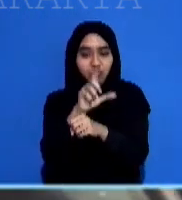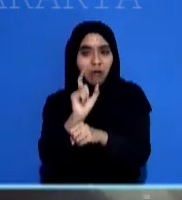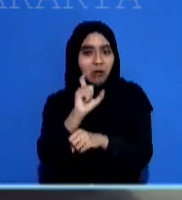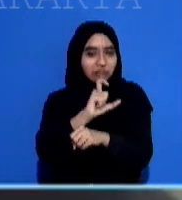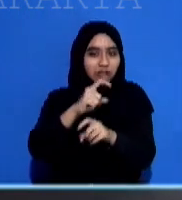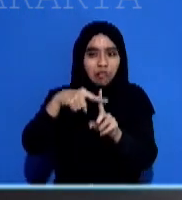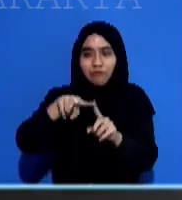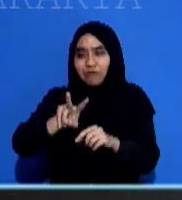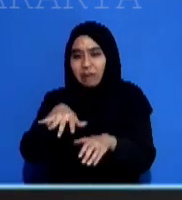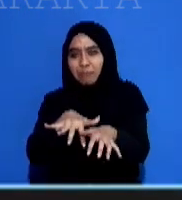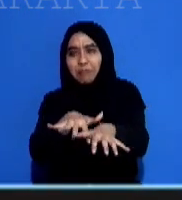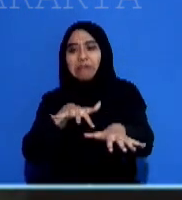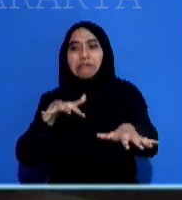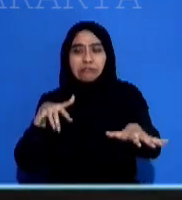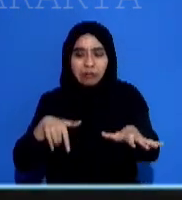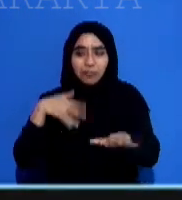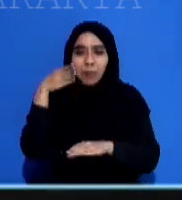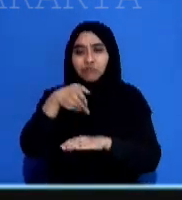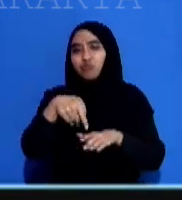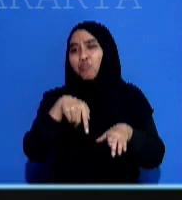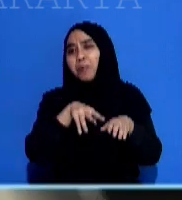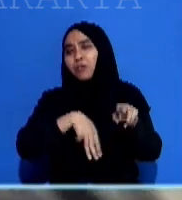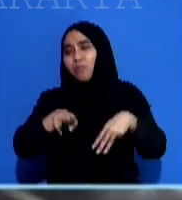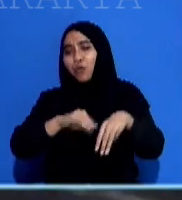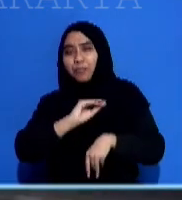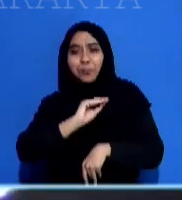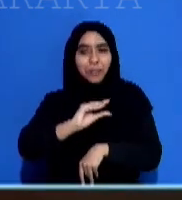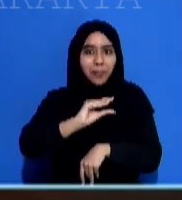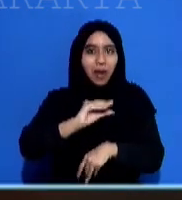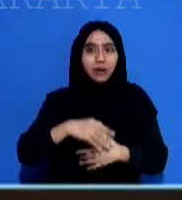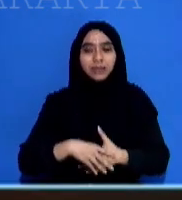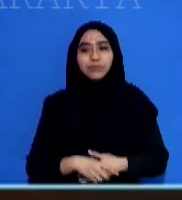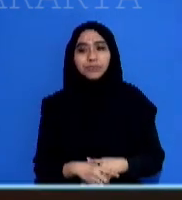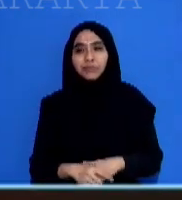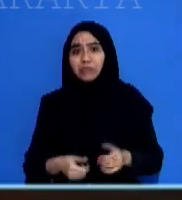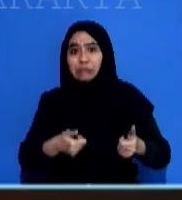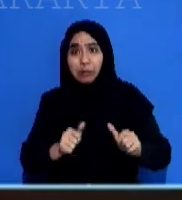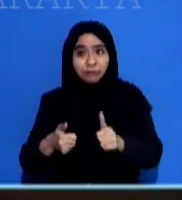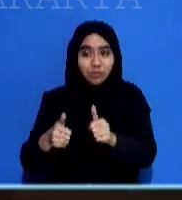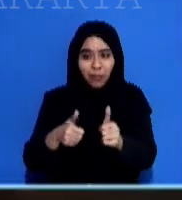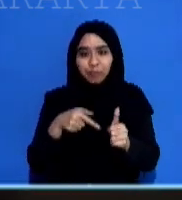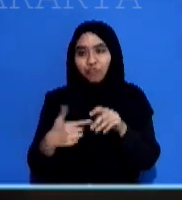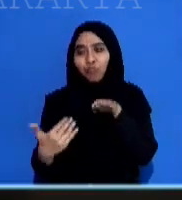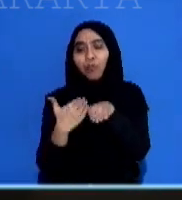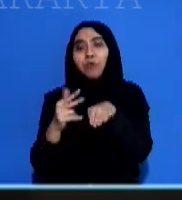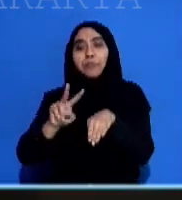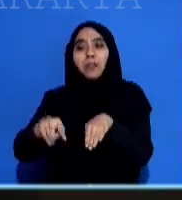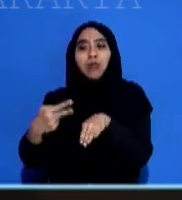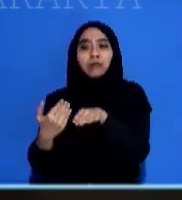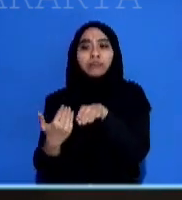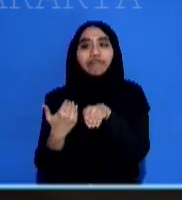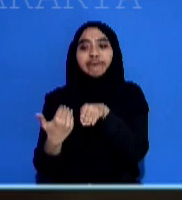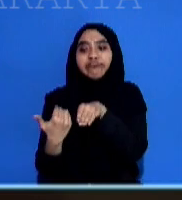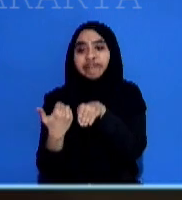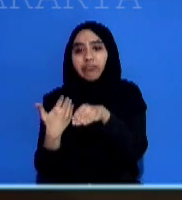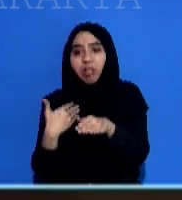Malioboro sudah terlihat sejak petang polra Yogyakarta telah menyiapkan serangkaian rekayasa lalu lintas di maloboro jika